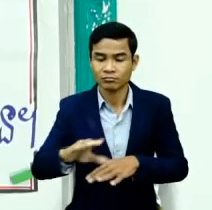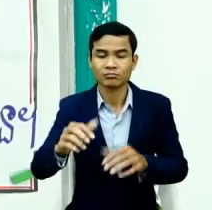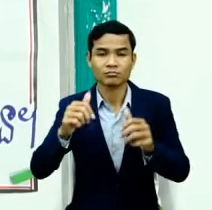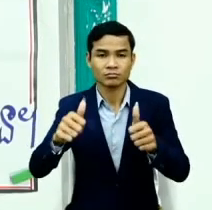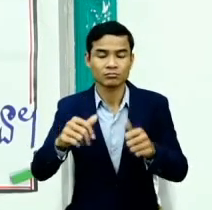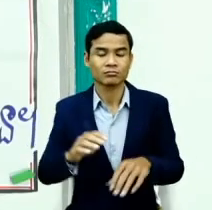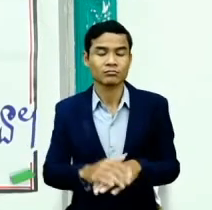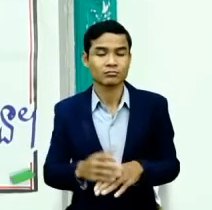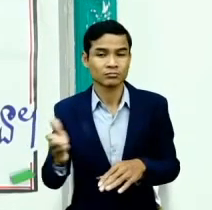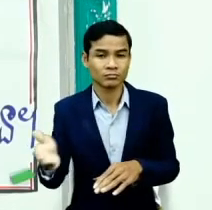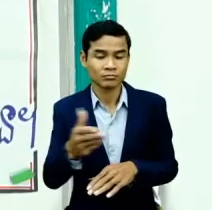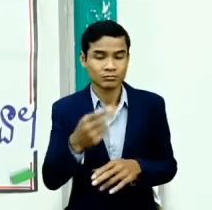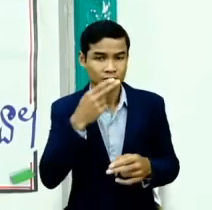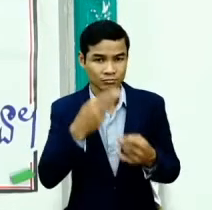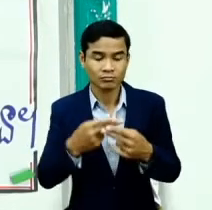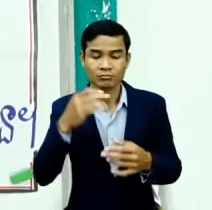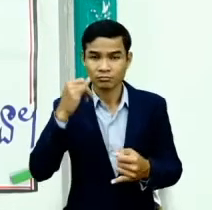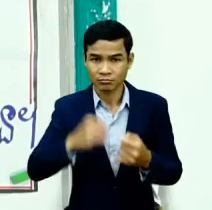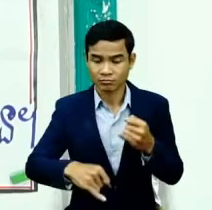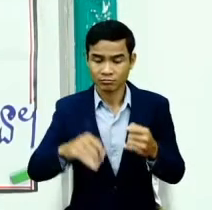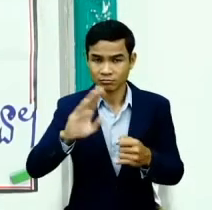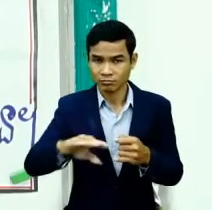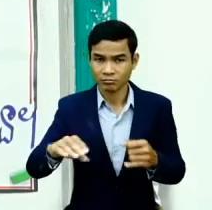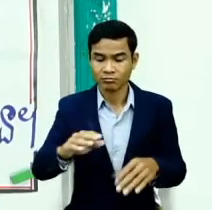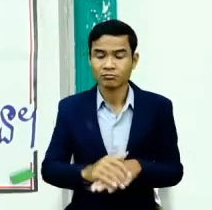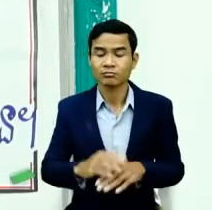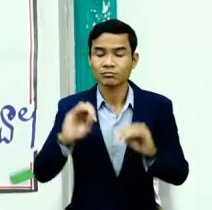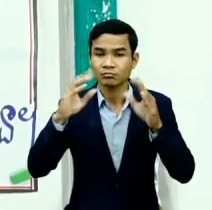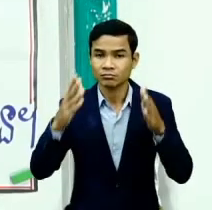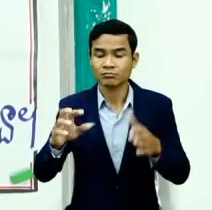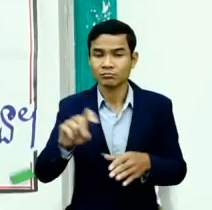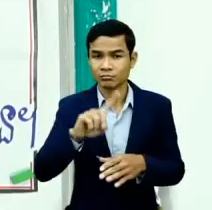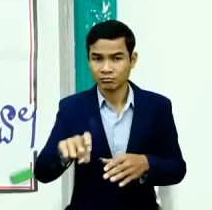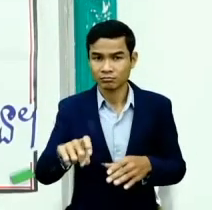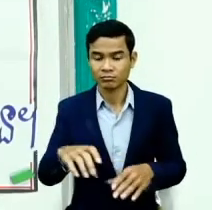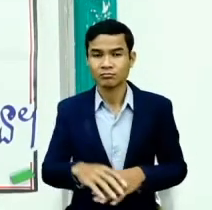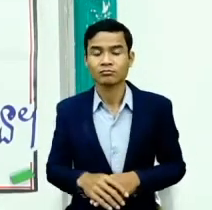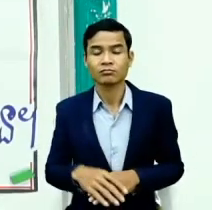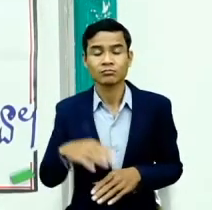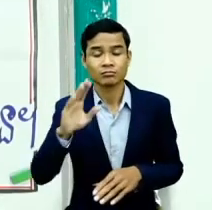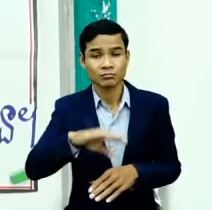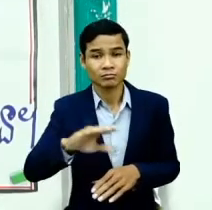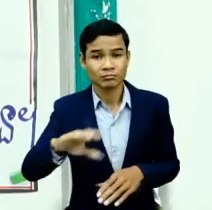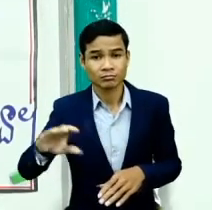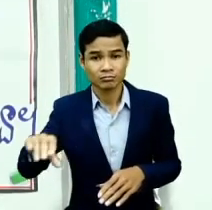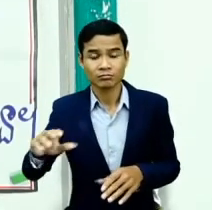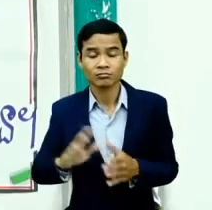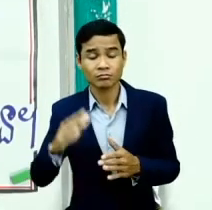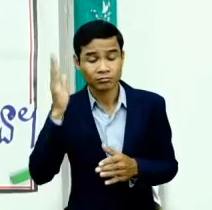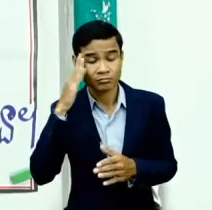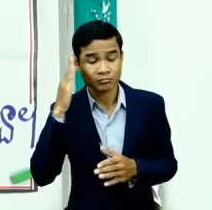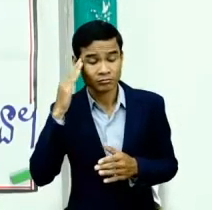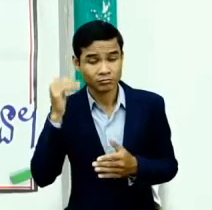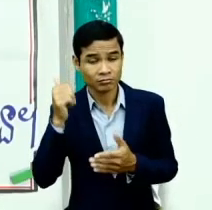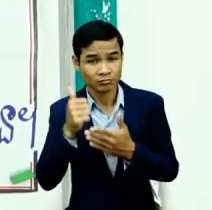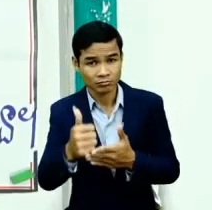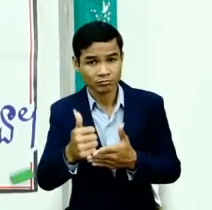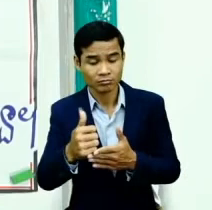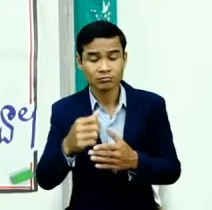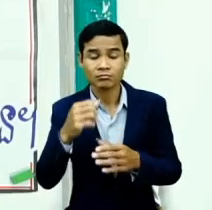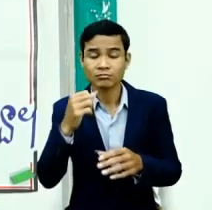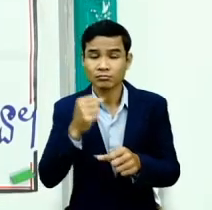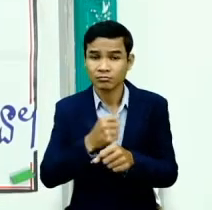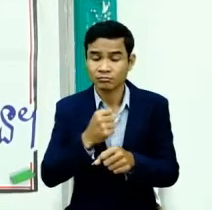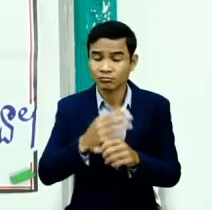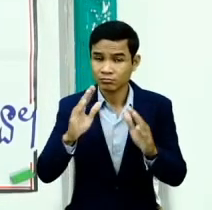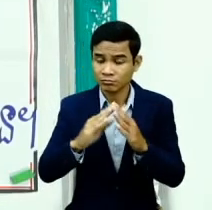nè tại lối xoay xâm nổi chân cõi tiết cha đây này cứ sửa thả ta con thốt chui cái cài bông mặt đài được bà con ở